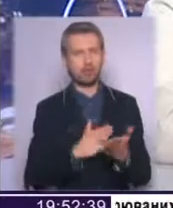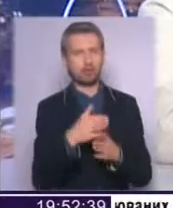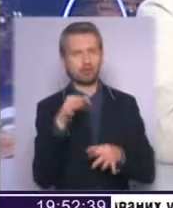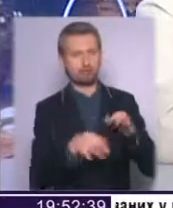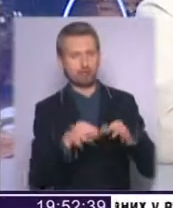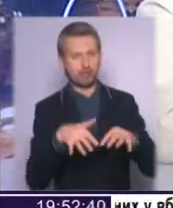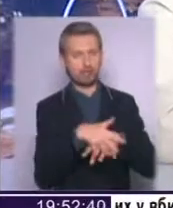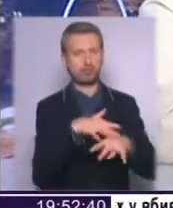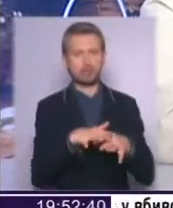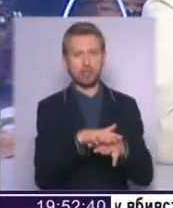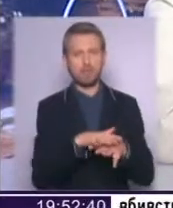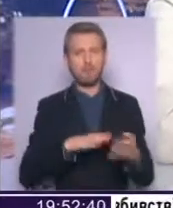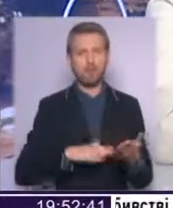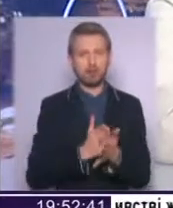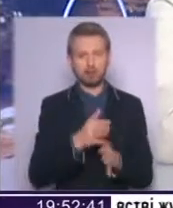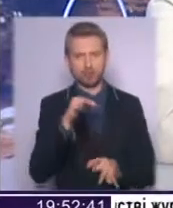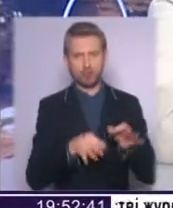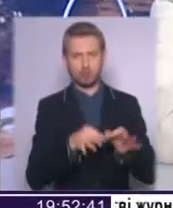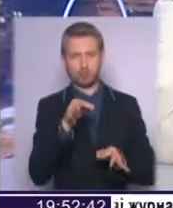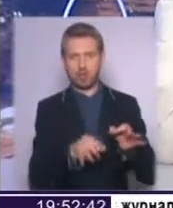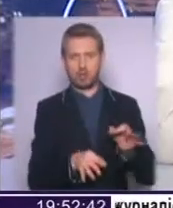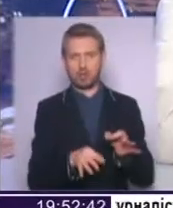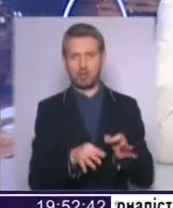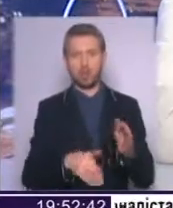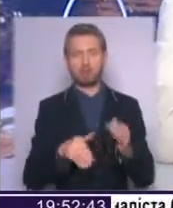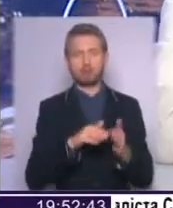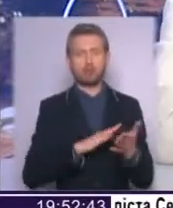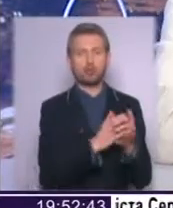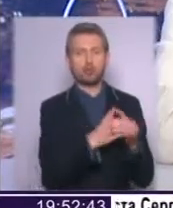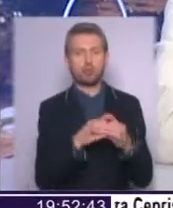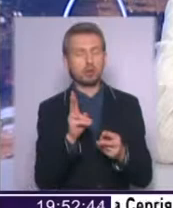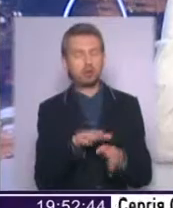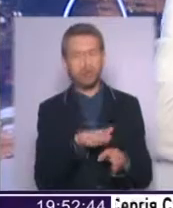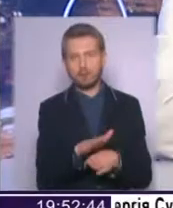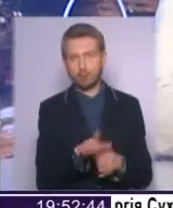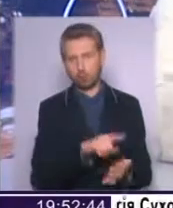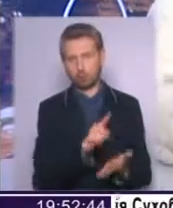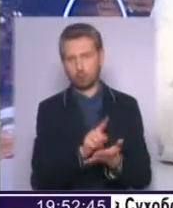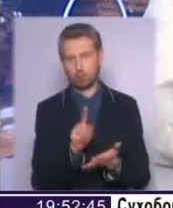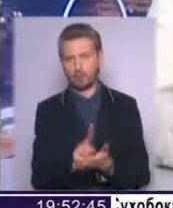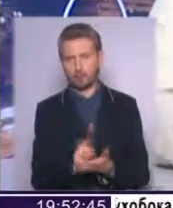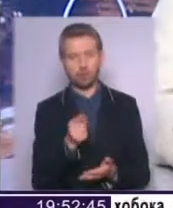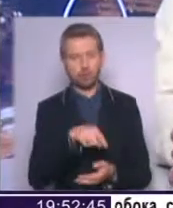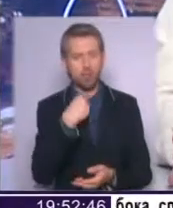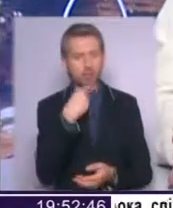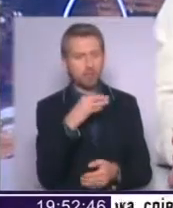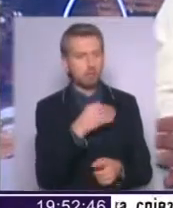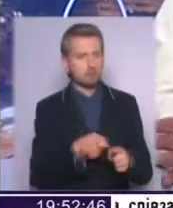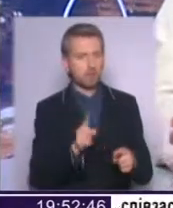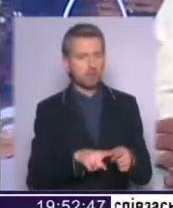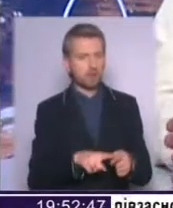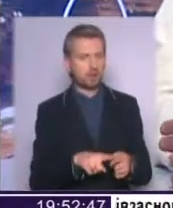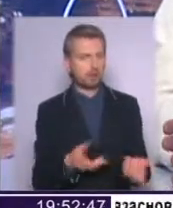суспільний політичний трибунал над політичними партіями, які не виконують зобов'язання. Тому говорити про це